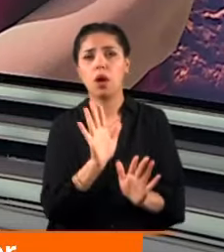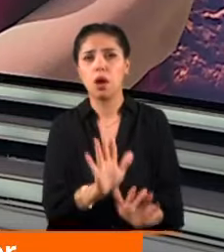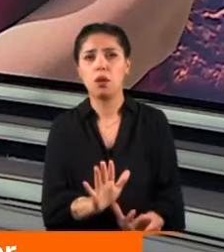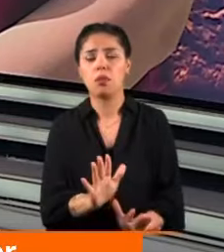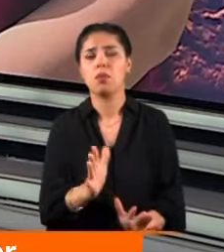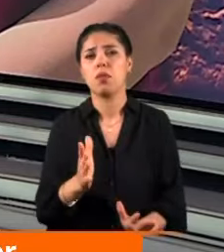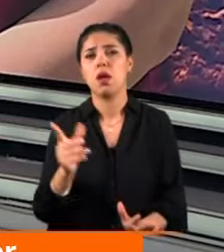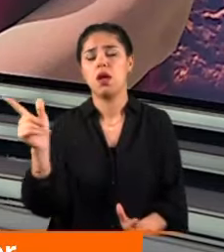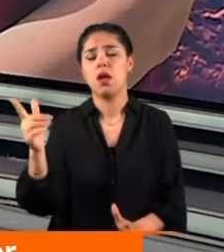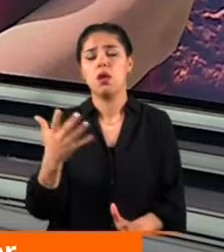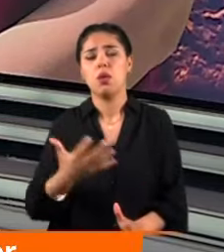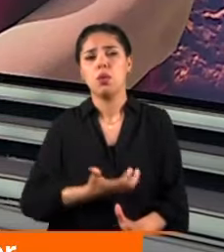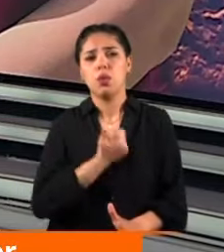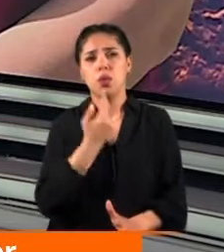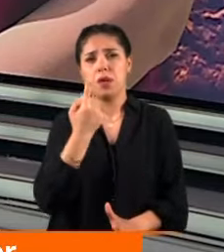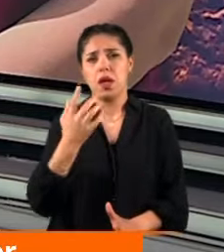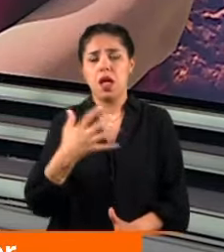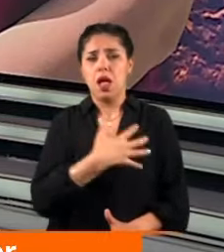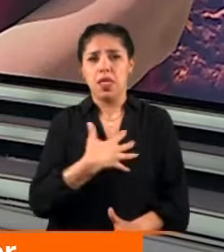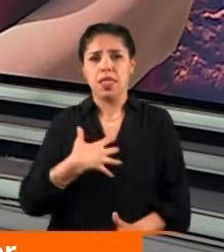yüreği evlat acısıyla yanan bir anne var.